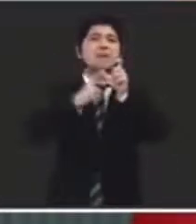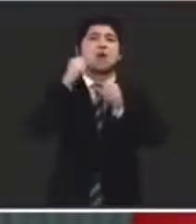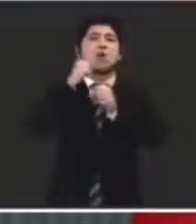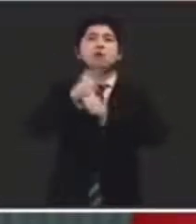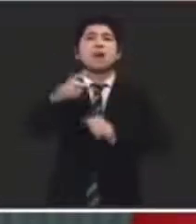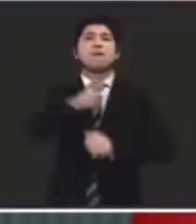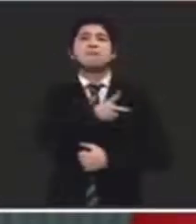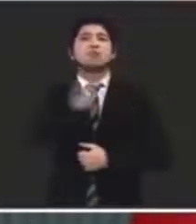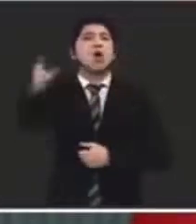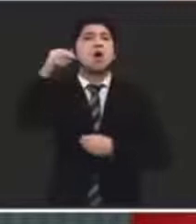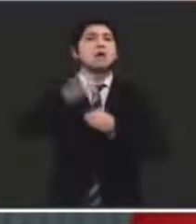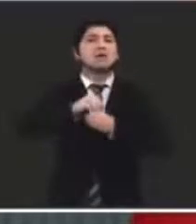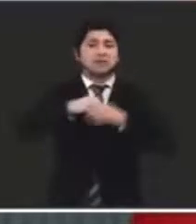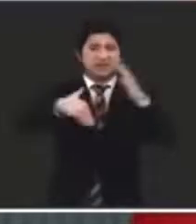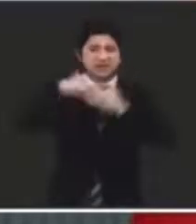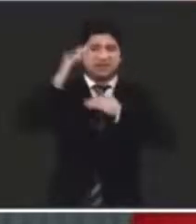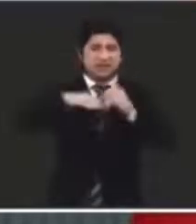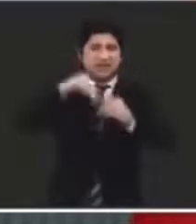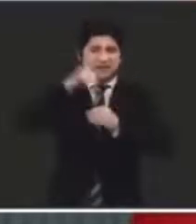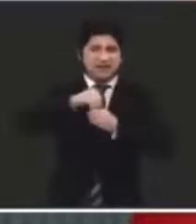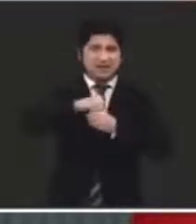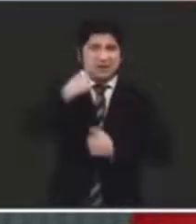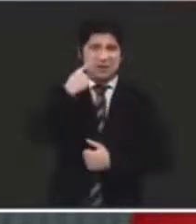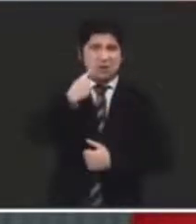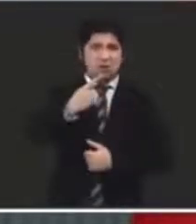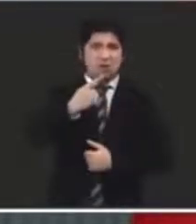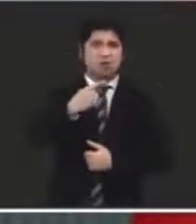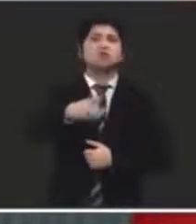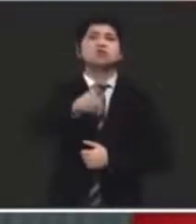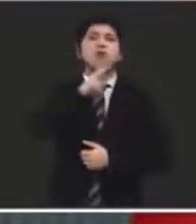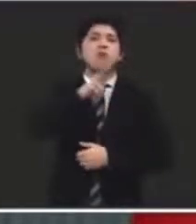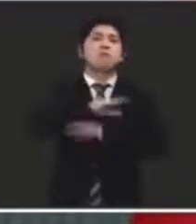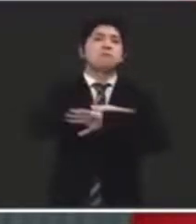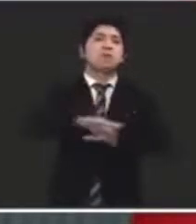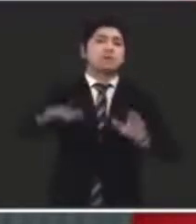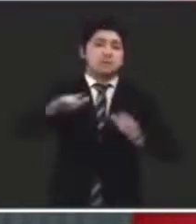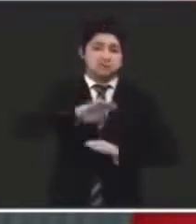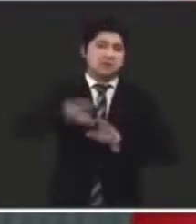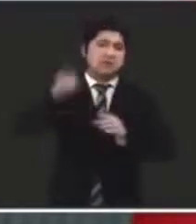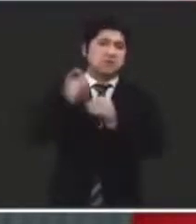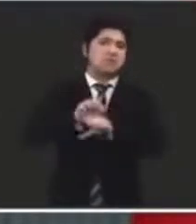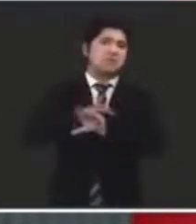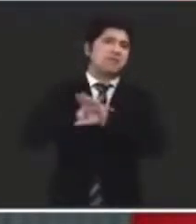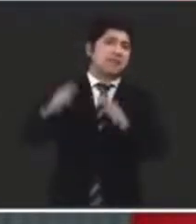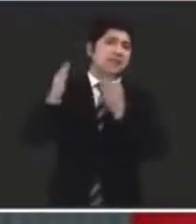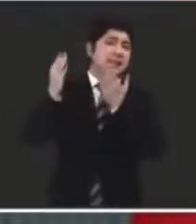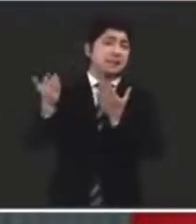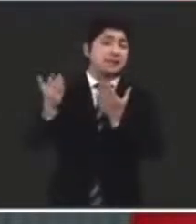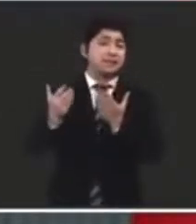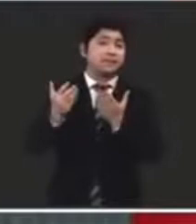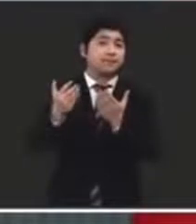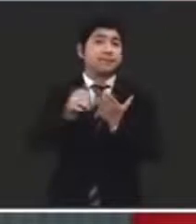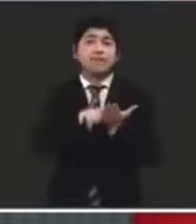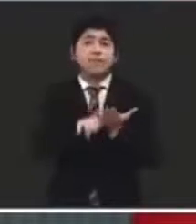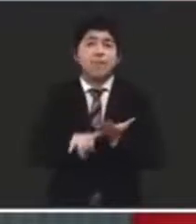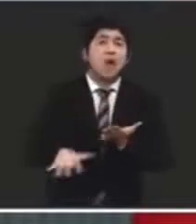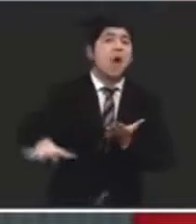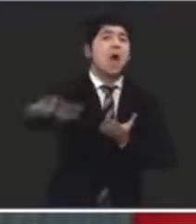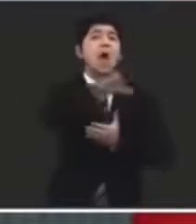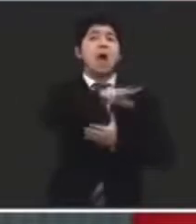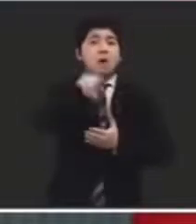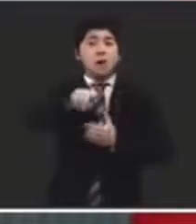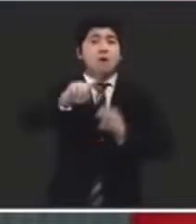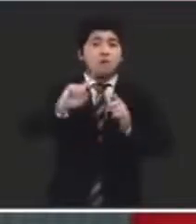Gökçen metro hattının inşasını nihayete erdirdik O da bitti Tüm bu